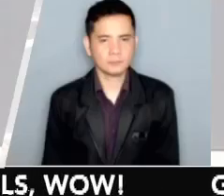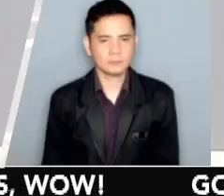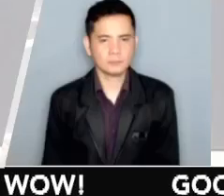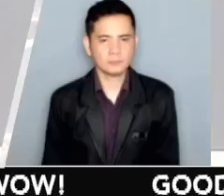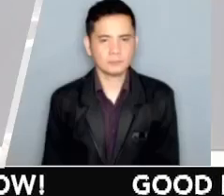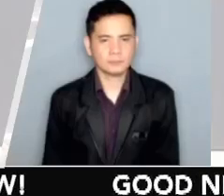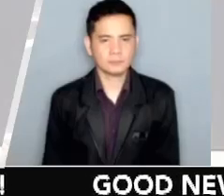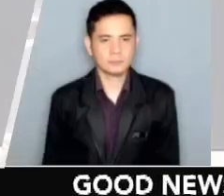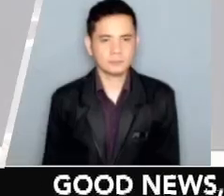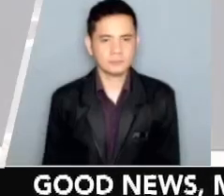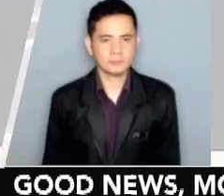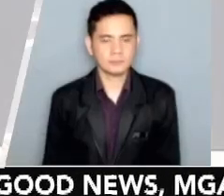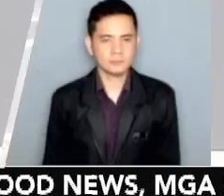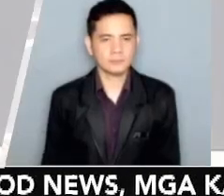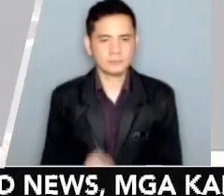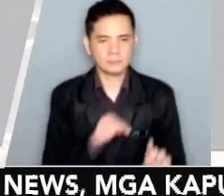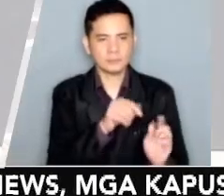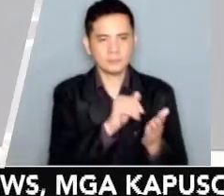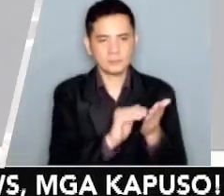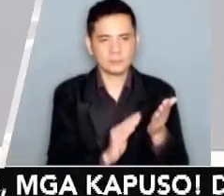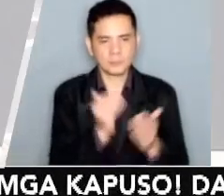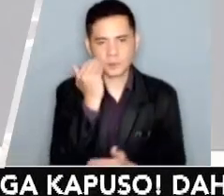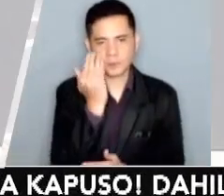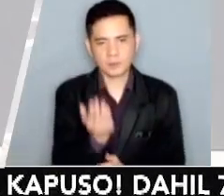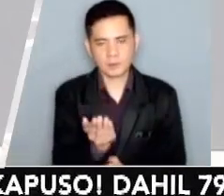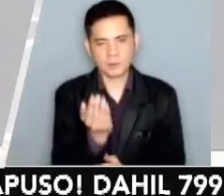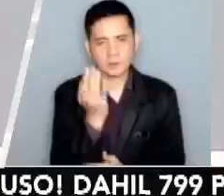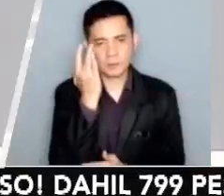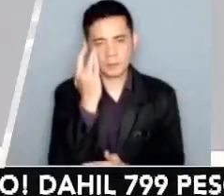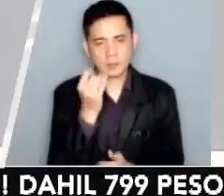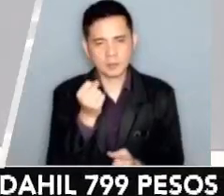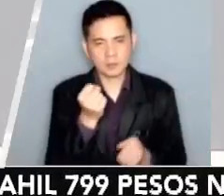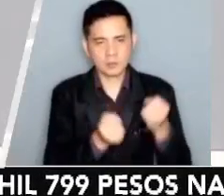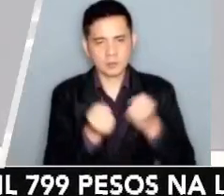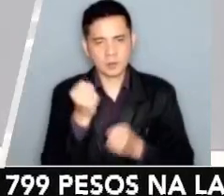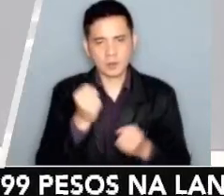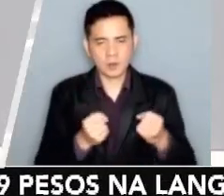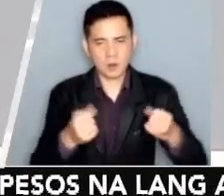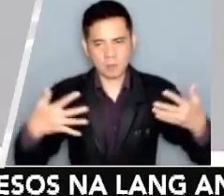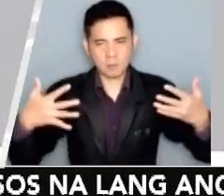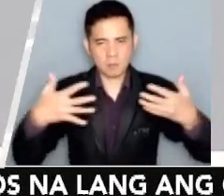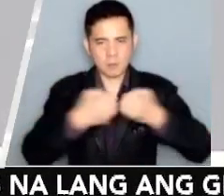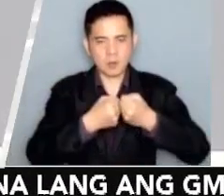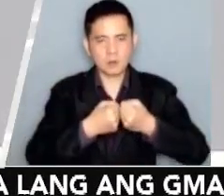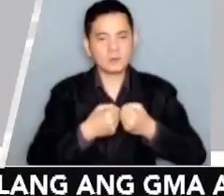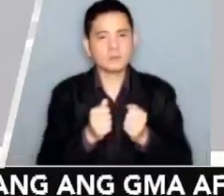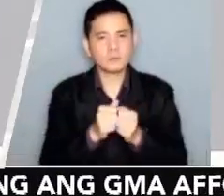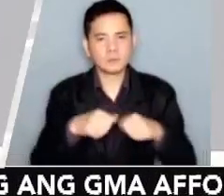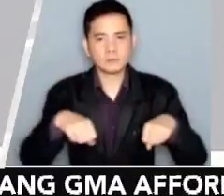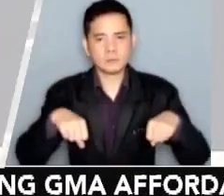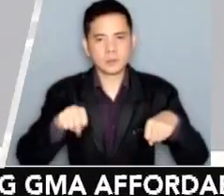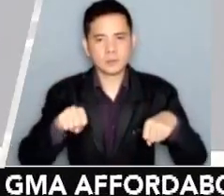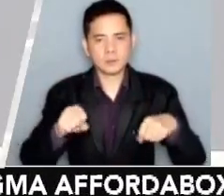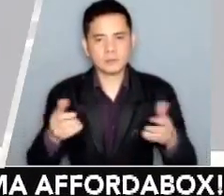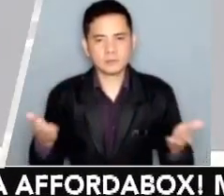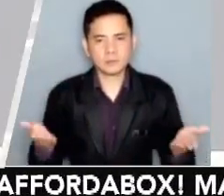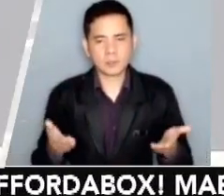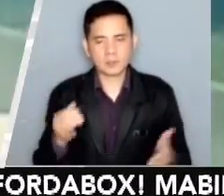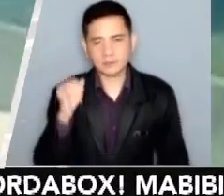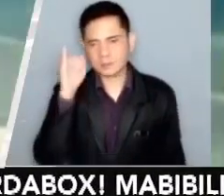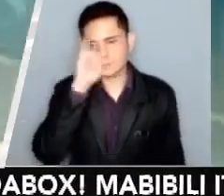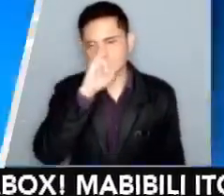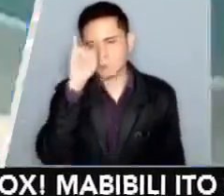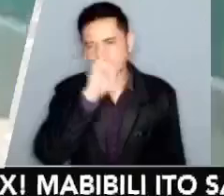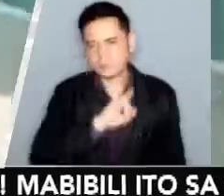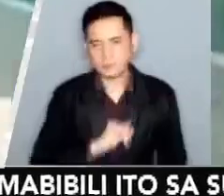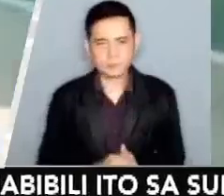Patay ang isang estudyante matapos mabangga ng isang truck ang kanyang sinasakyang motorsiklo sa Anilao, Iloilo. Sa